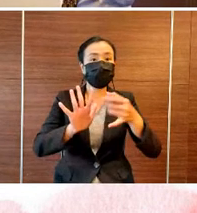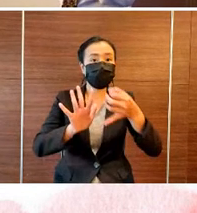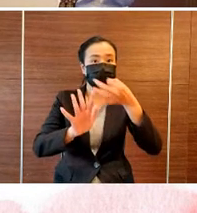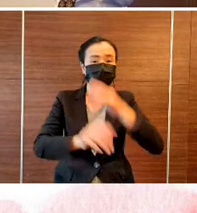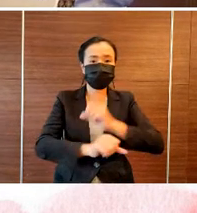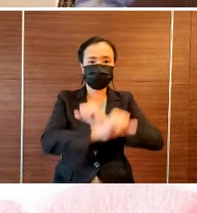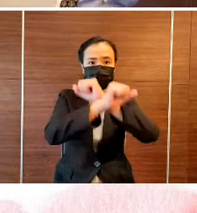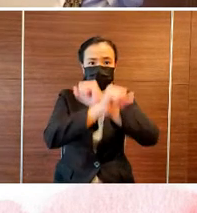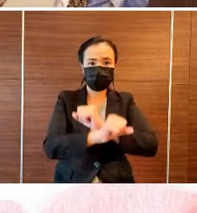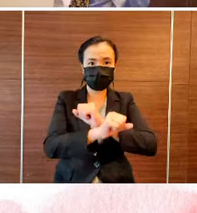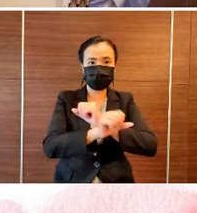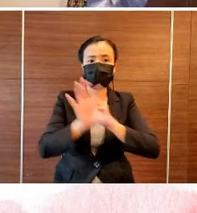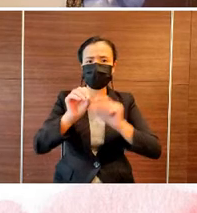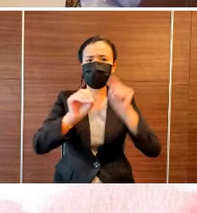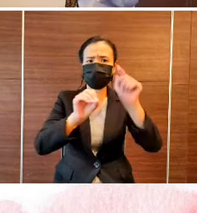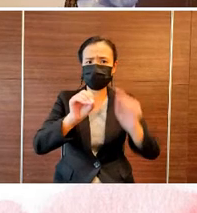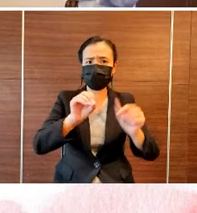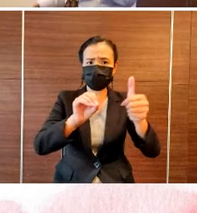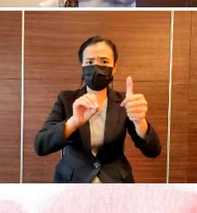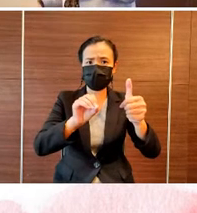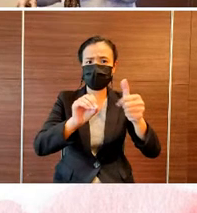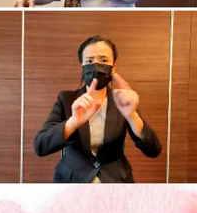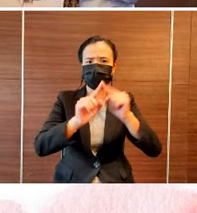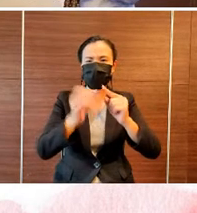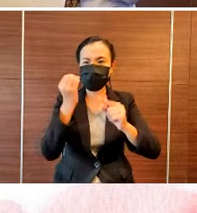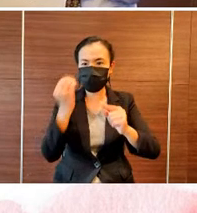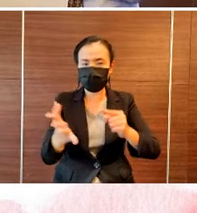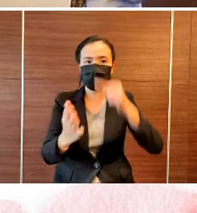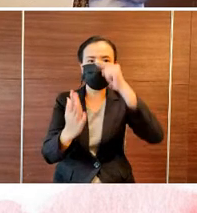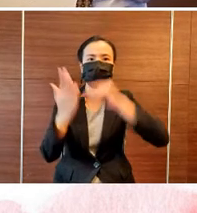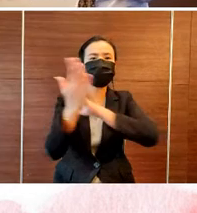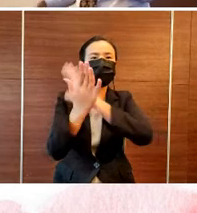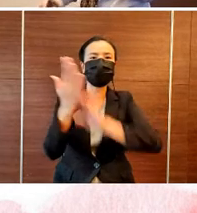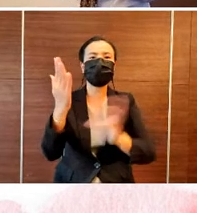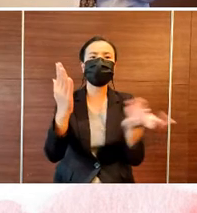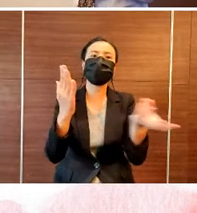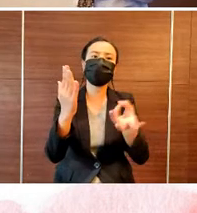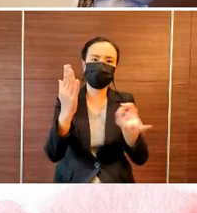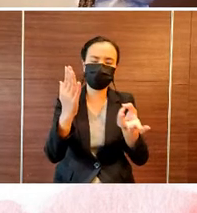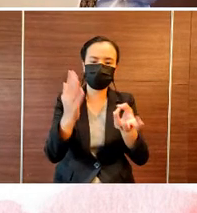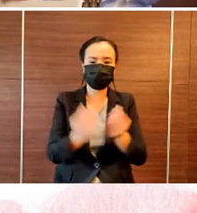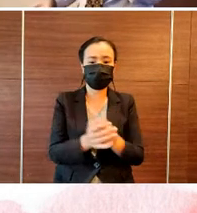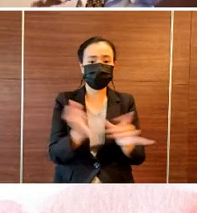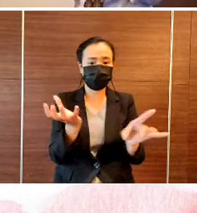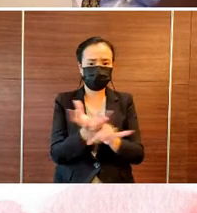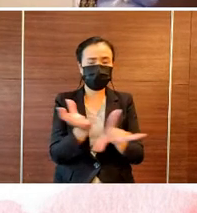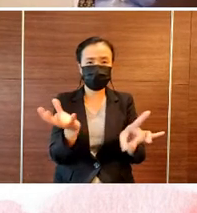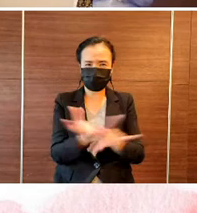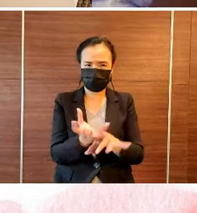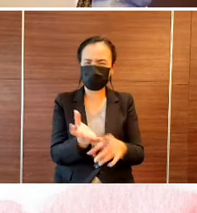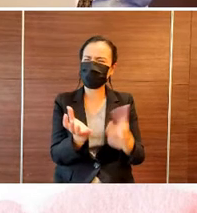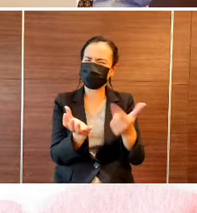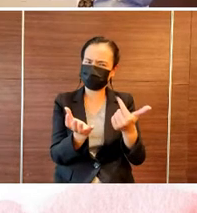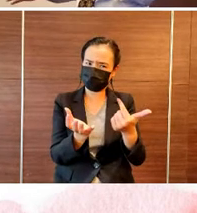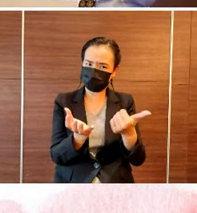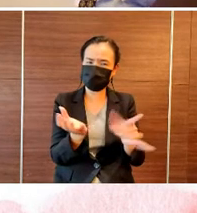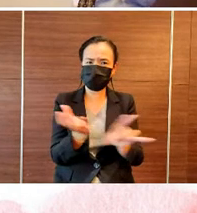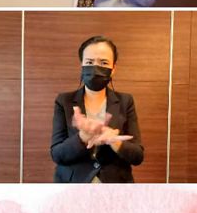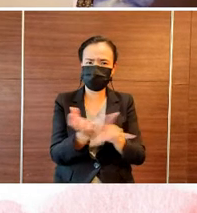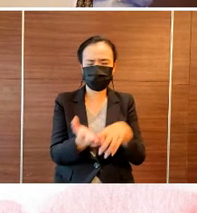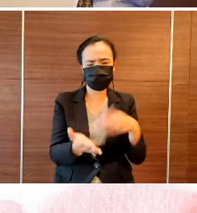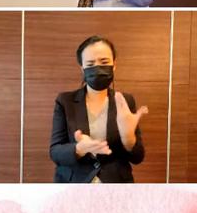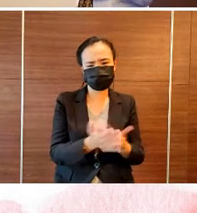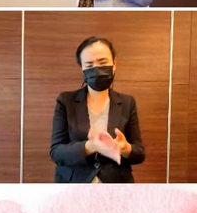กว่าครึ่งหนึ่งของการให้เปรบทั่วประเทศไทยเพราะประสิทธิภาพสูงมากๆเลยครับนะเป็นการลง